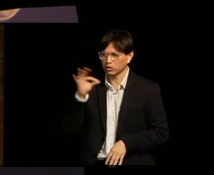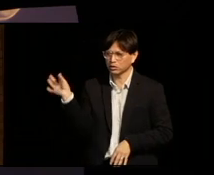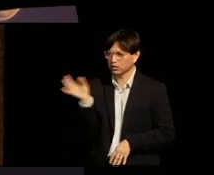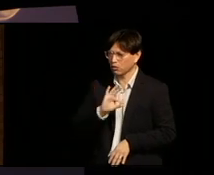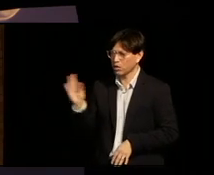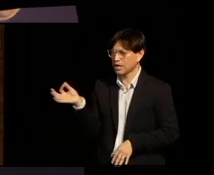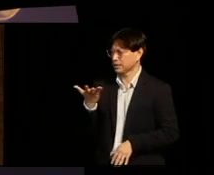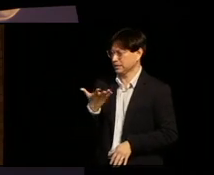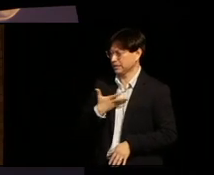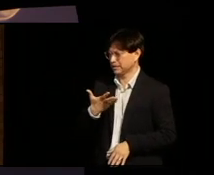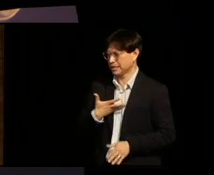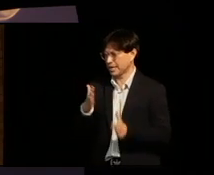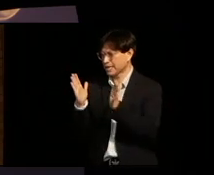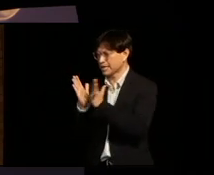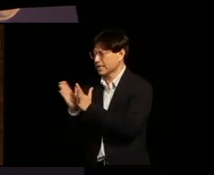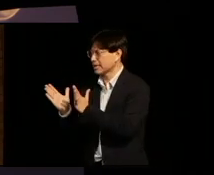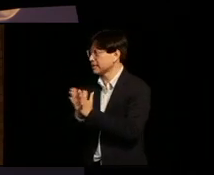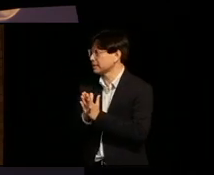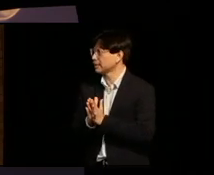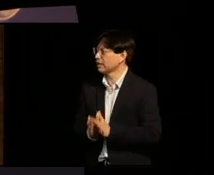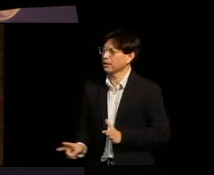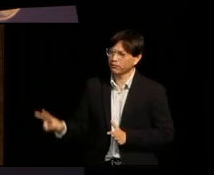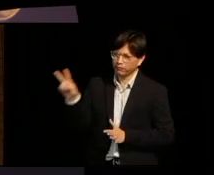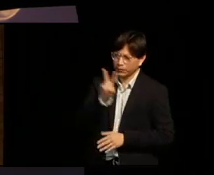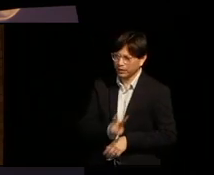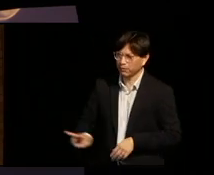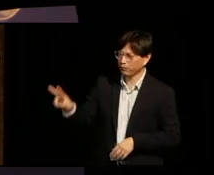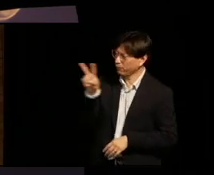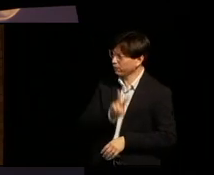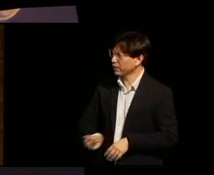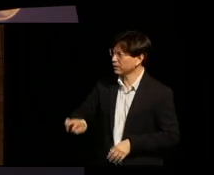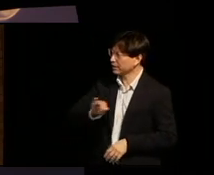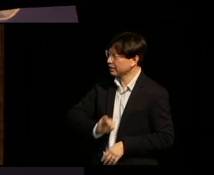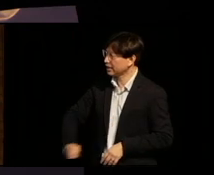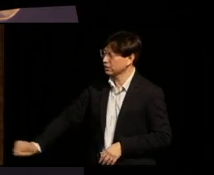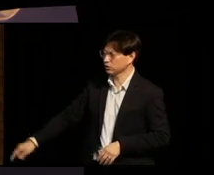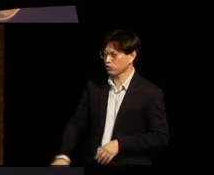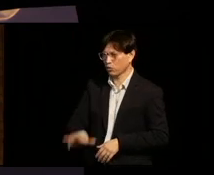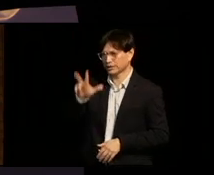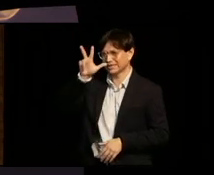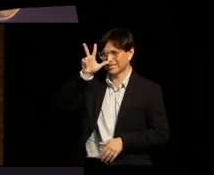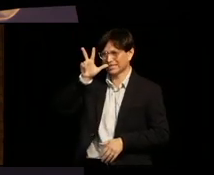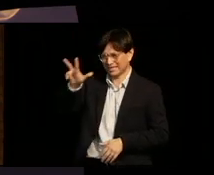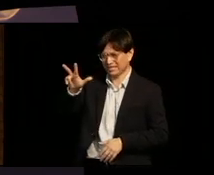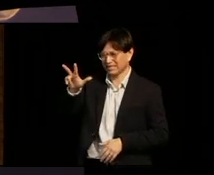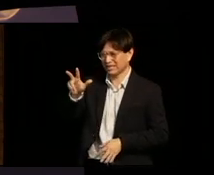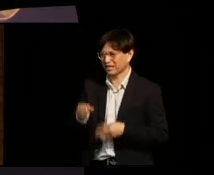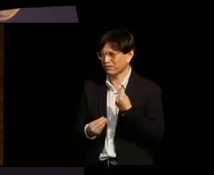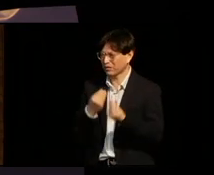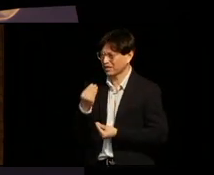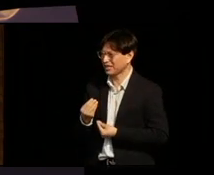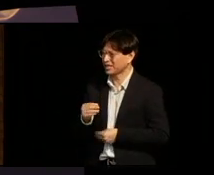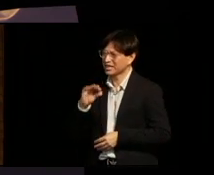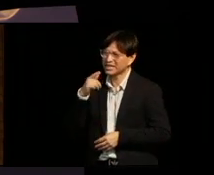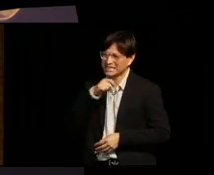proprio chiesa e allora veramente vi rilancio queste tre sfide che poi valgono per tutti quindi veramente